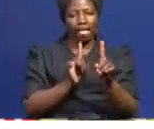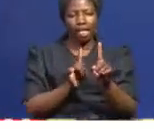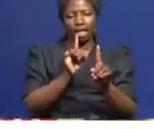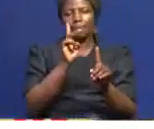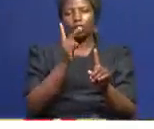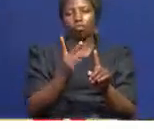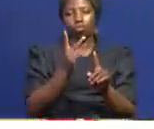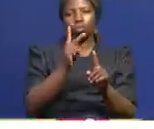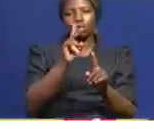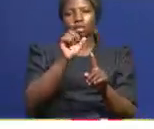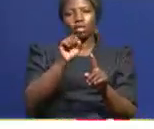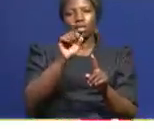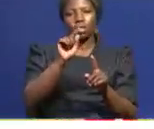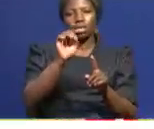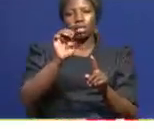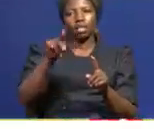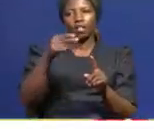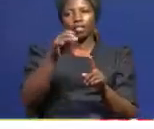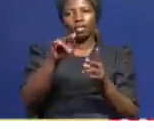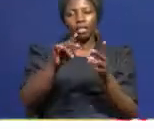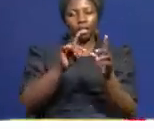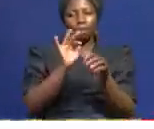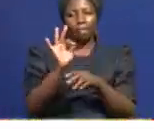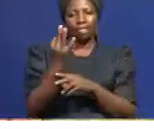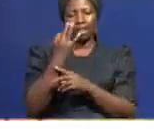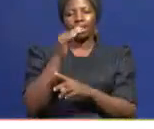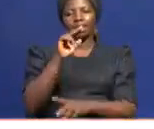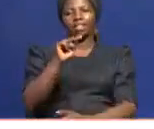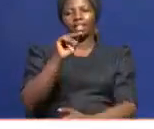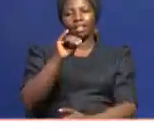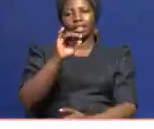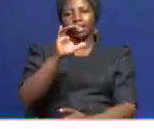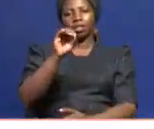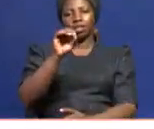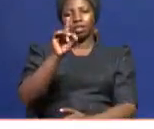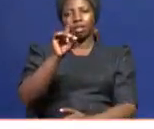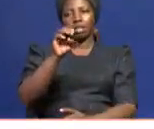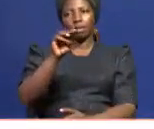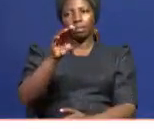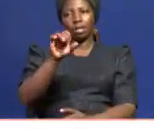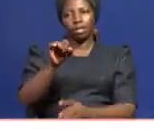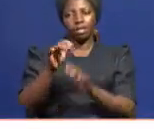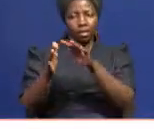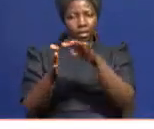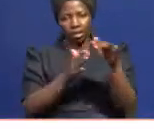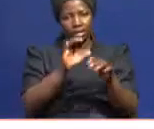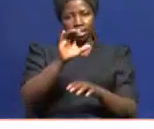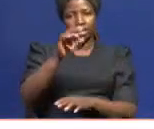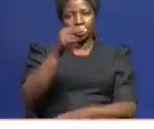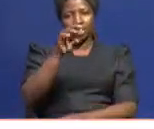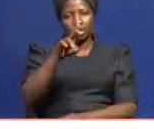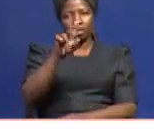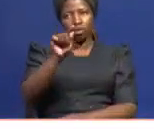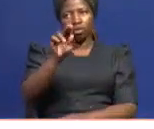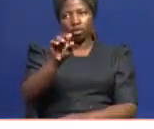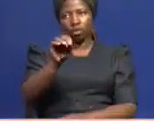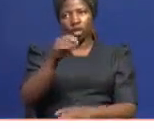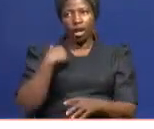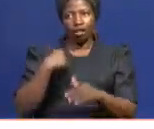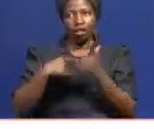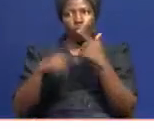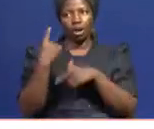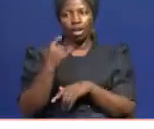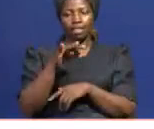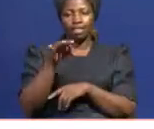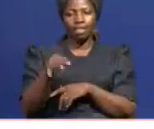na Nicodemus Musau walioridhika na nafasi za pili na tatu mtawalia. Lea Cheruto Kibet alishinda mbio za mita 3000